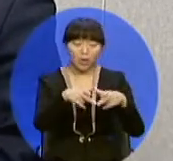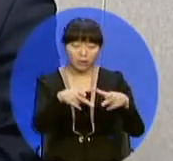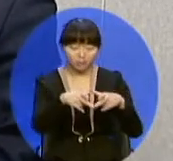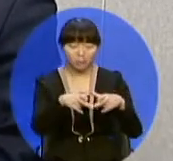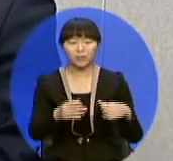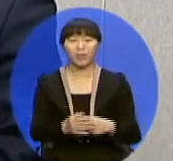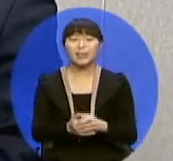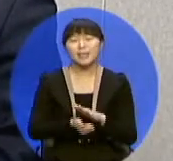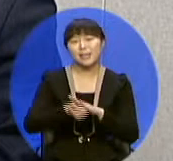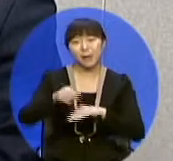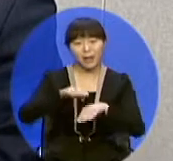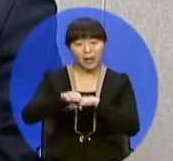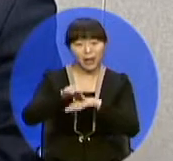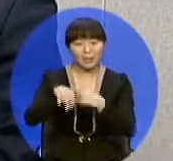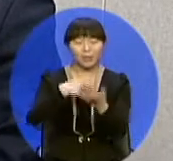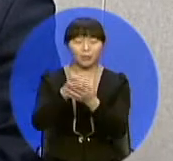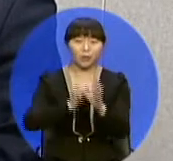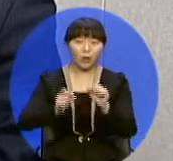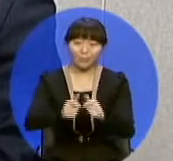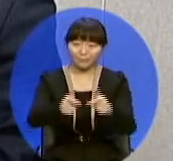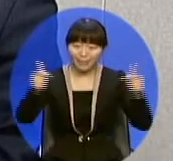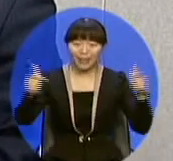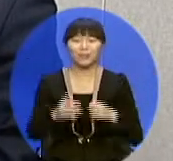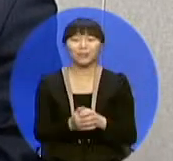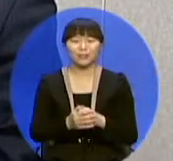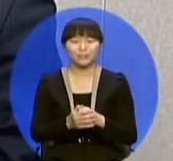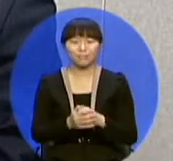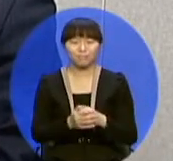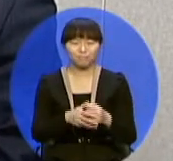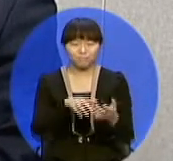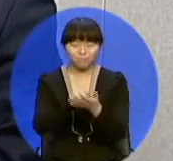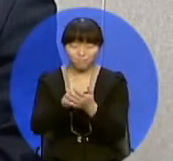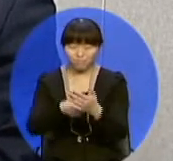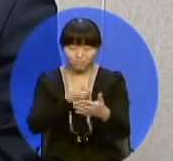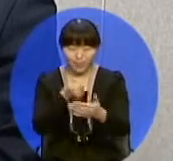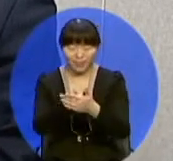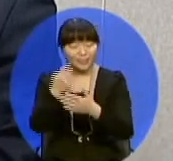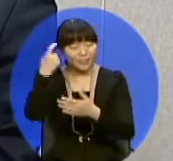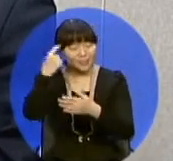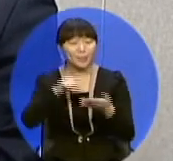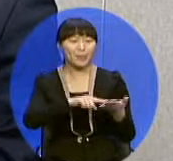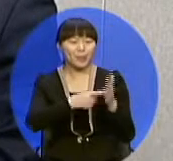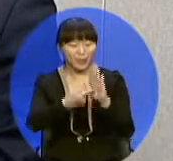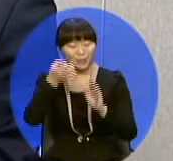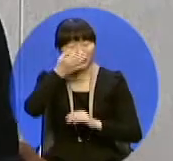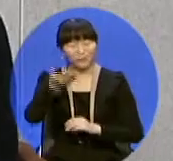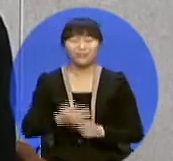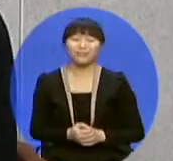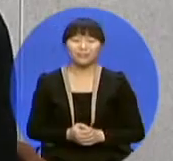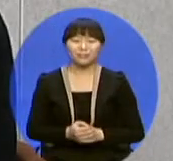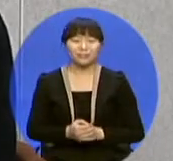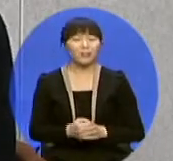장애인분들한테 희망카 제도를 더욱더 확대시키고. 네. 정착시키겠다는 그런 의지를 나름대로 표현한 거로 보면 되겠습니다. 네.